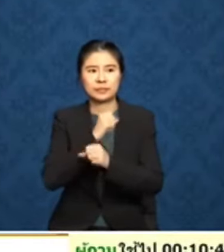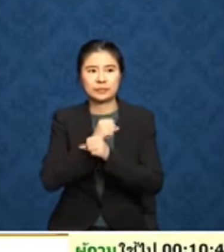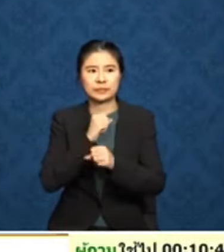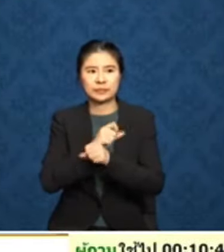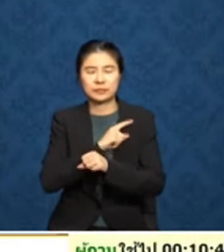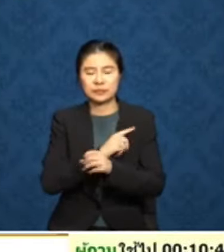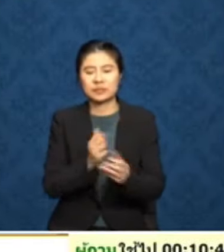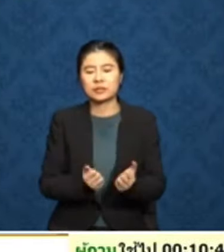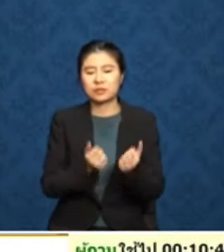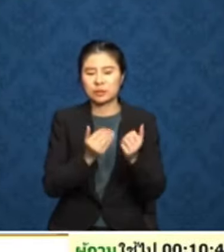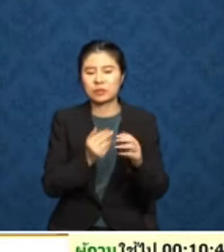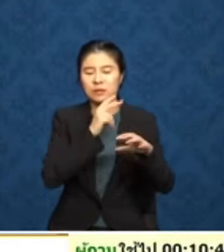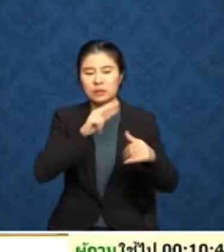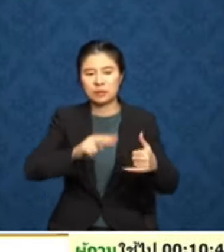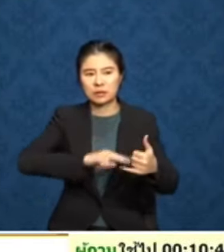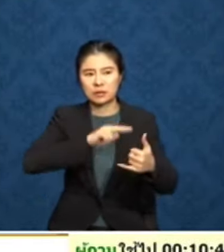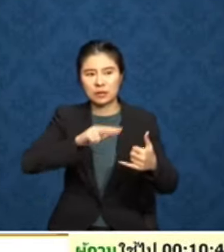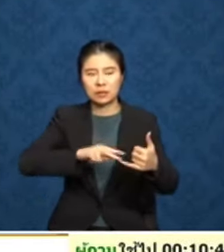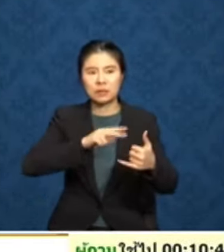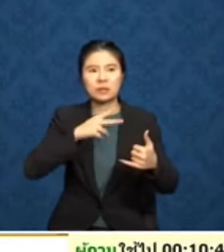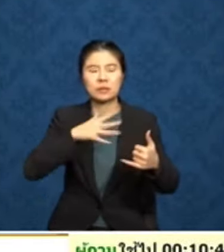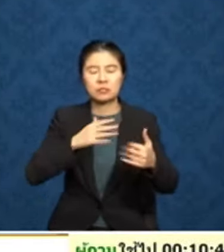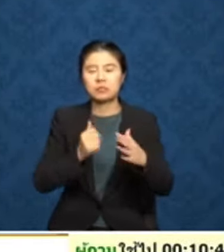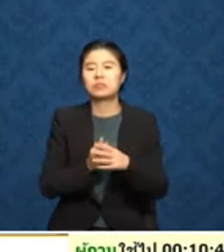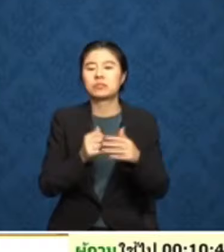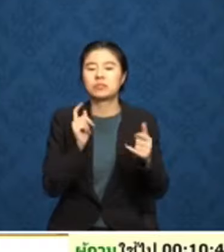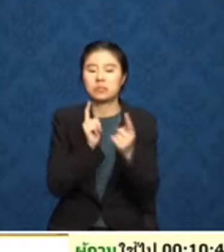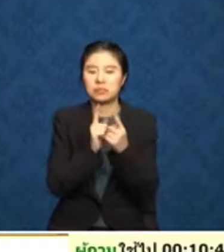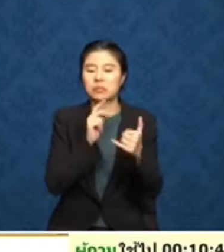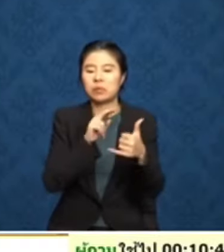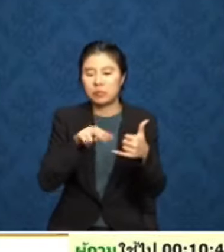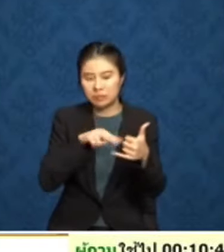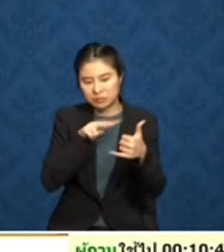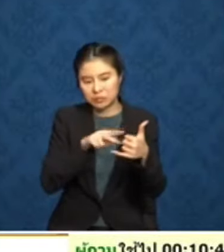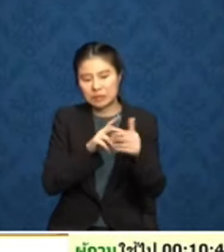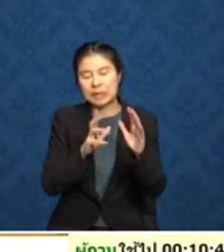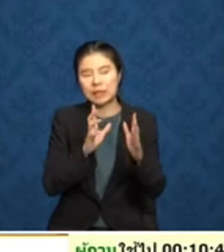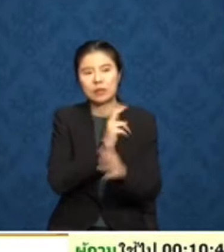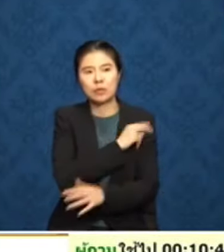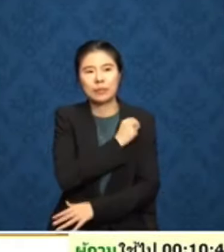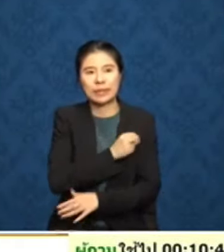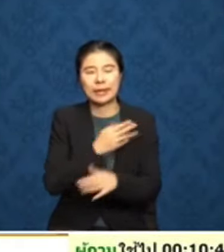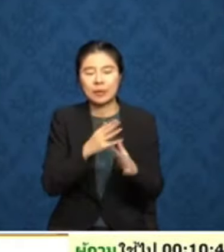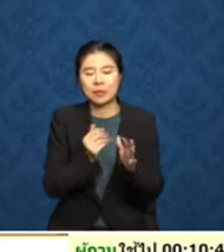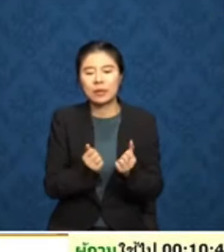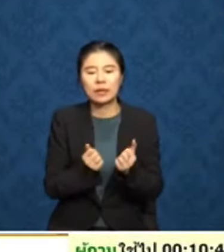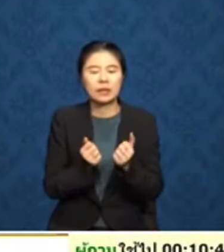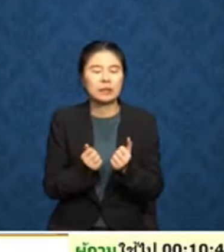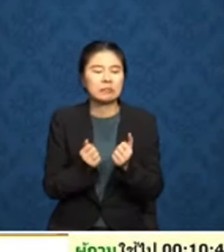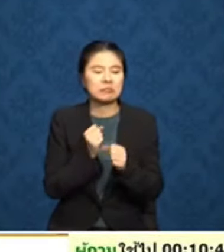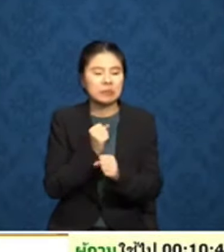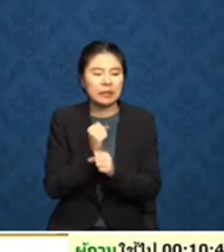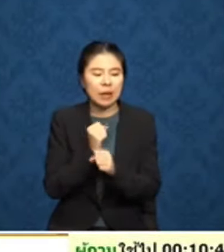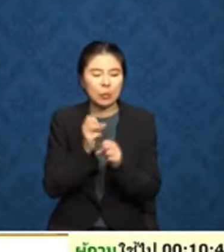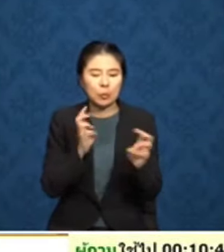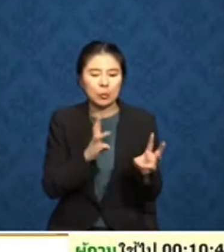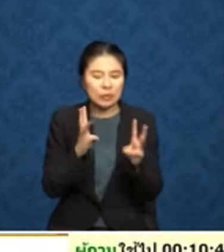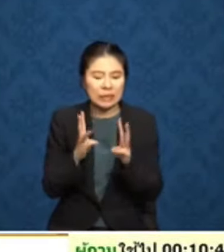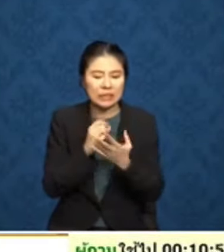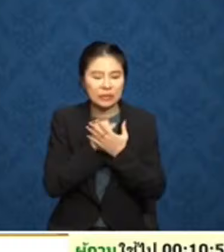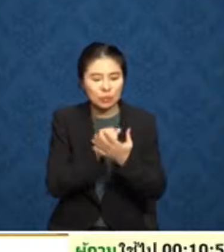ก็รักษาแล้วก็หลังจากรักษาแล้วก็ยังมีรูรั่วอยู่ท่านรัฐมนตรีมีแผนในการที่จะอุดช่